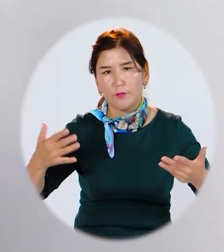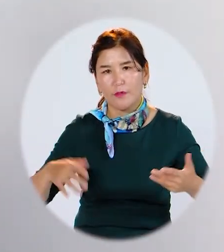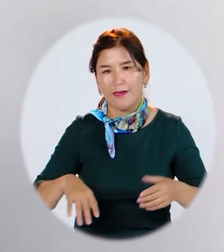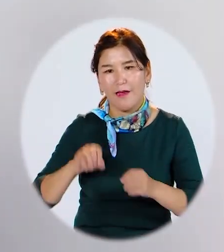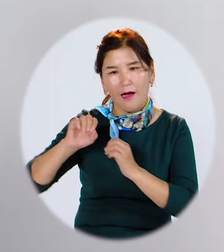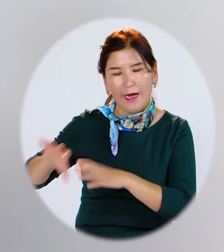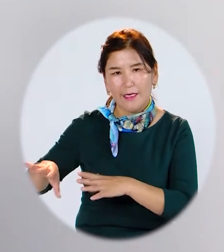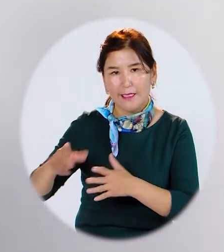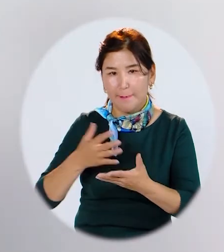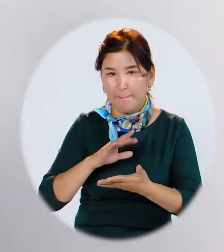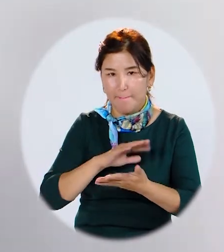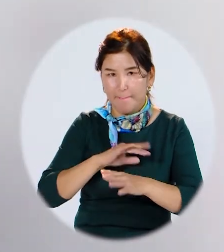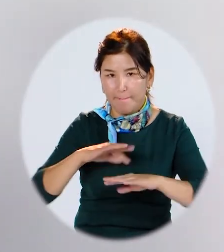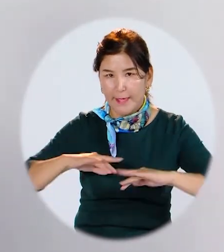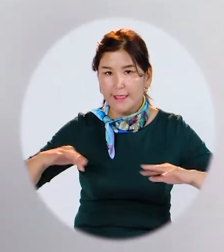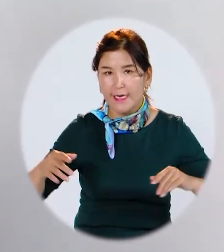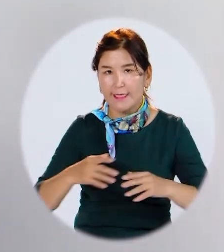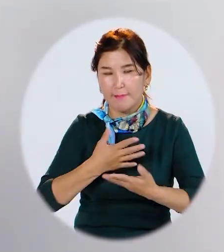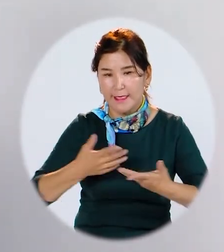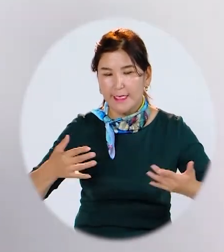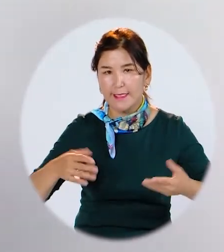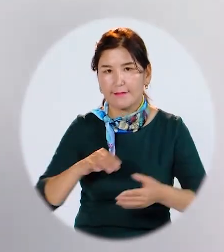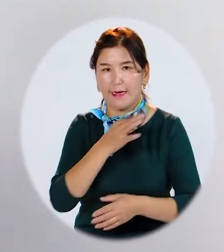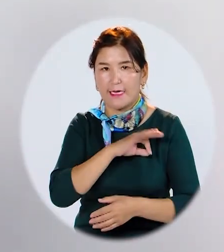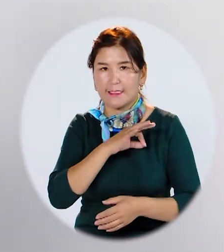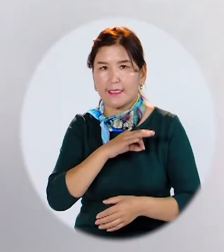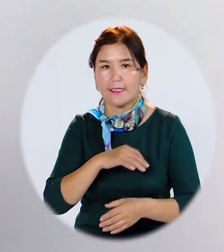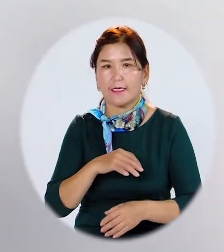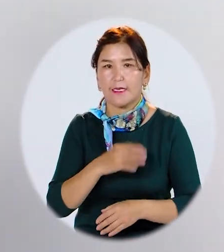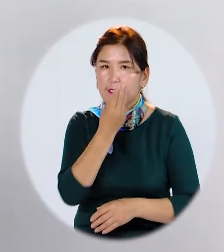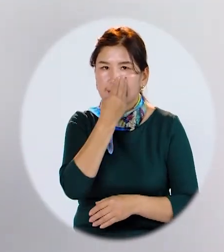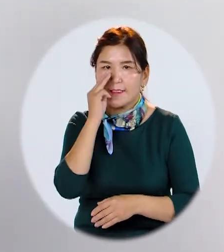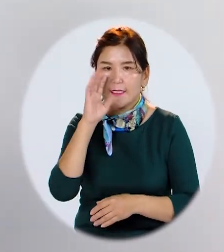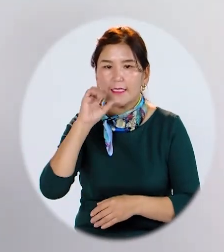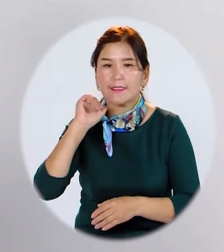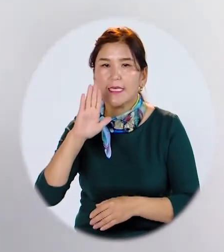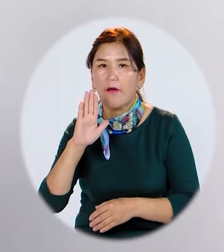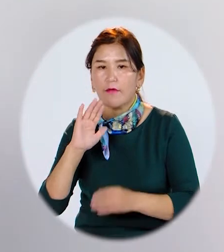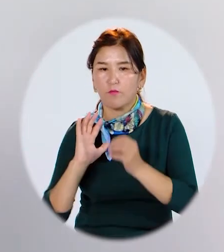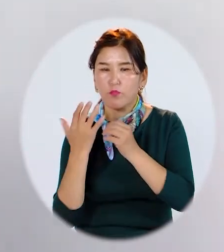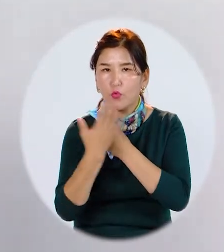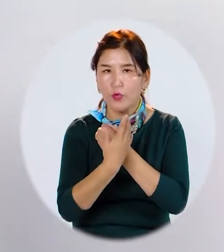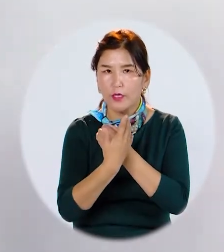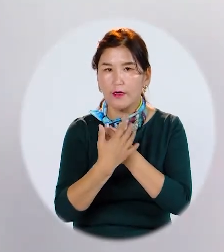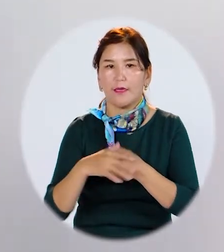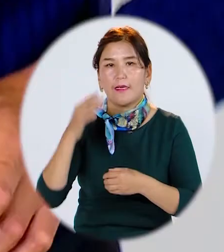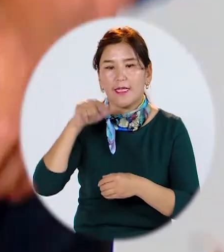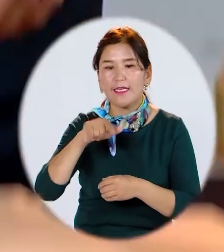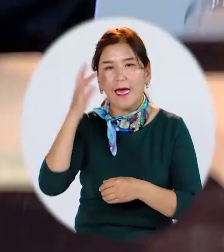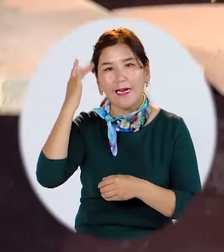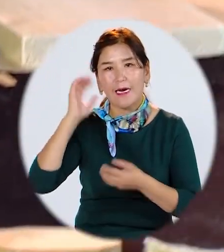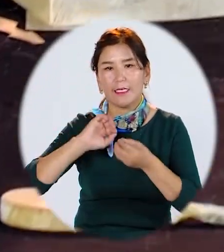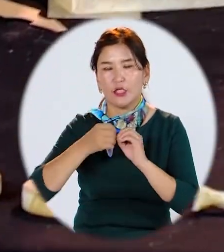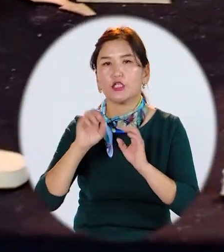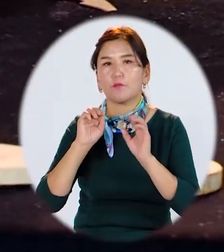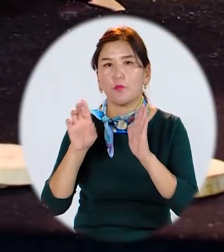янз янзын гоёмсог зүйл шимгэлэх өөрөөр хэлэх юм бол одоо цэцгийн тавар савны гадна талаар бүрэх энэ аргаар хийж болно. За